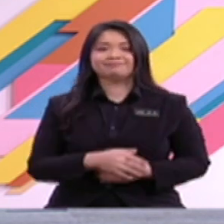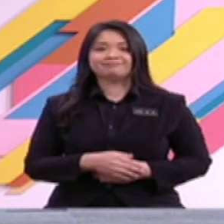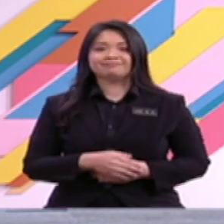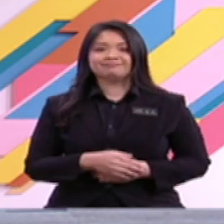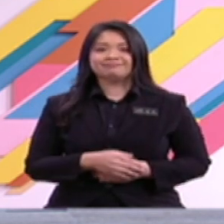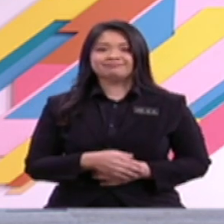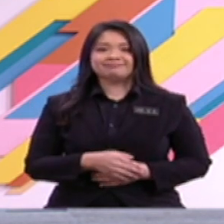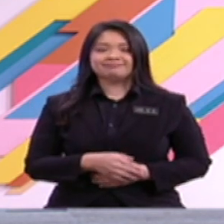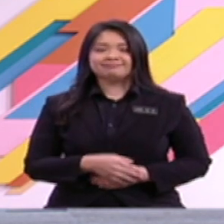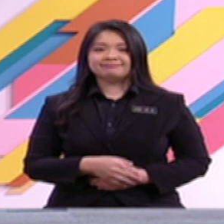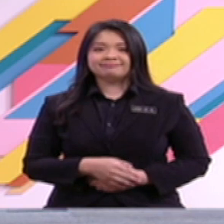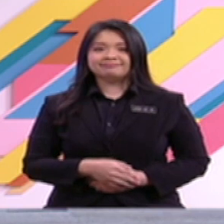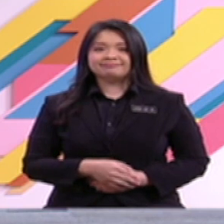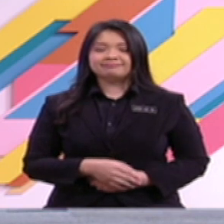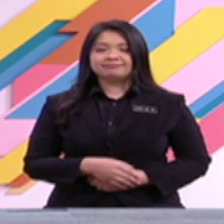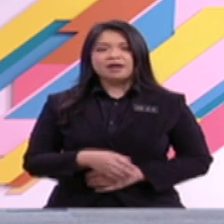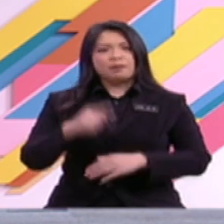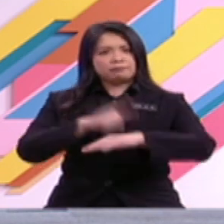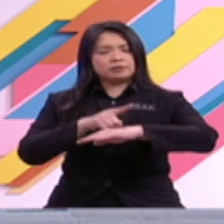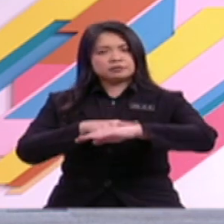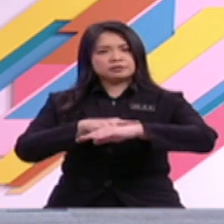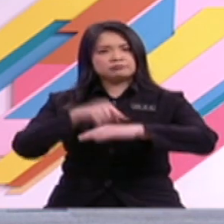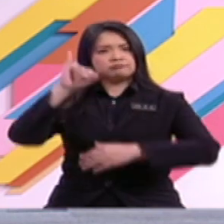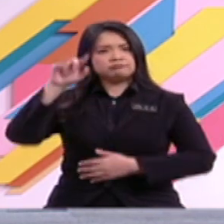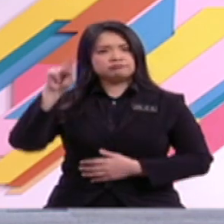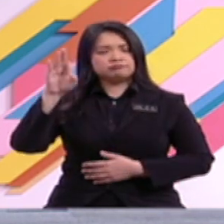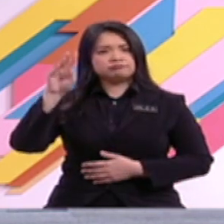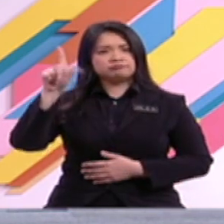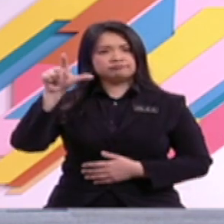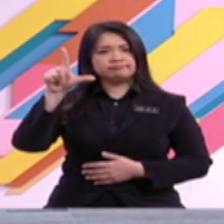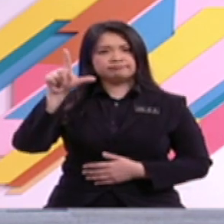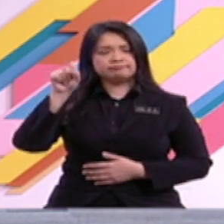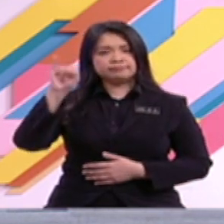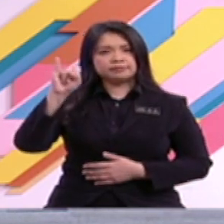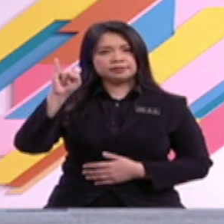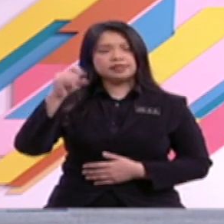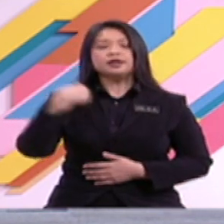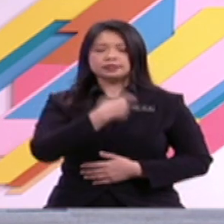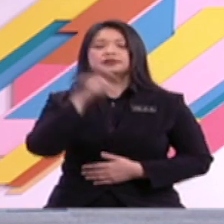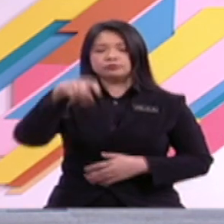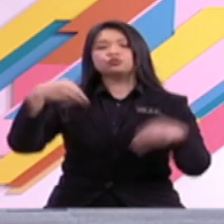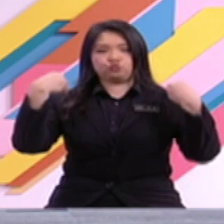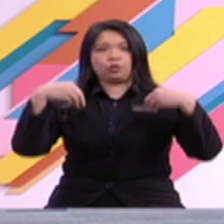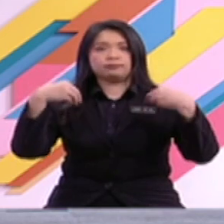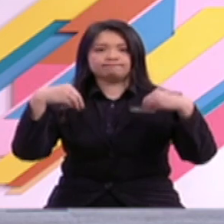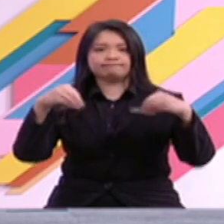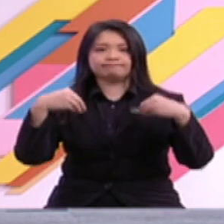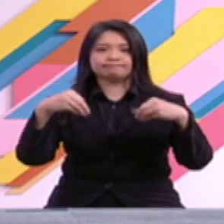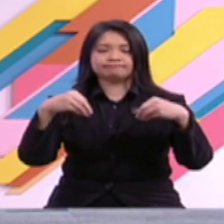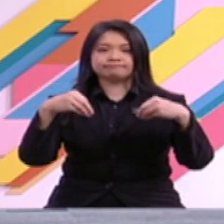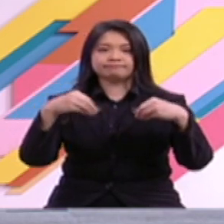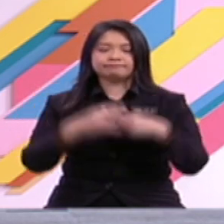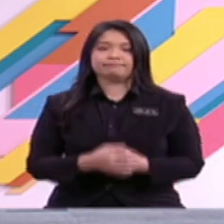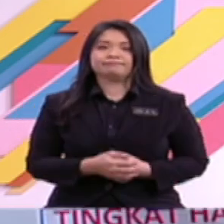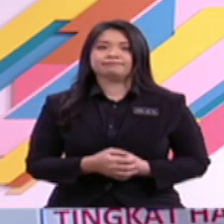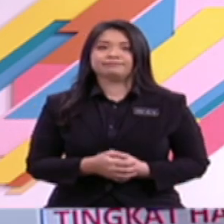jual-beli semasa inflasi kita jual Hei betul Iya betul jadi masa berlaku inflasi